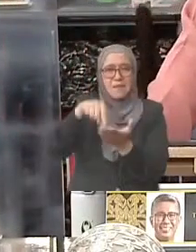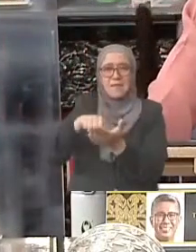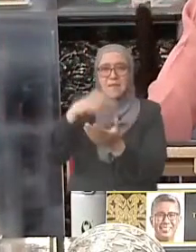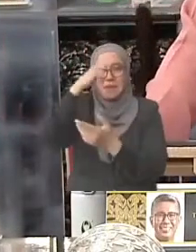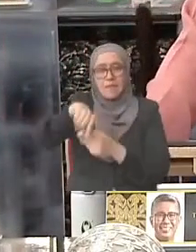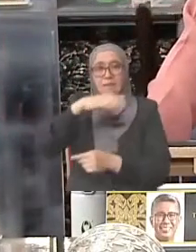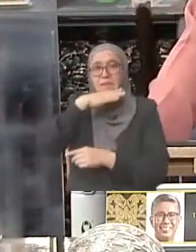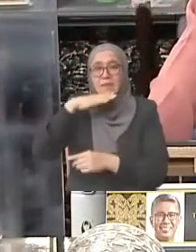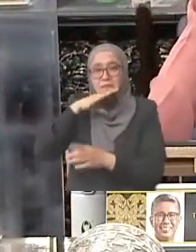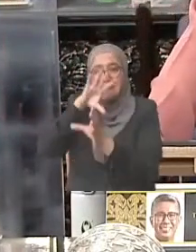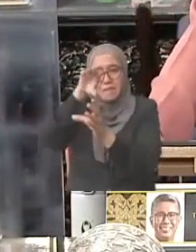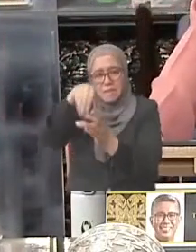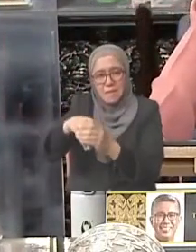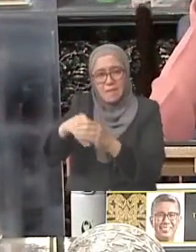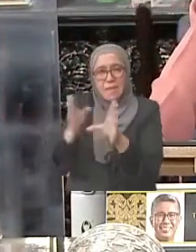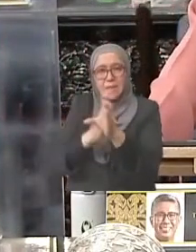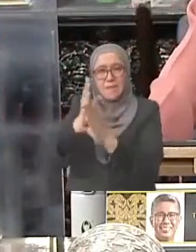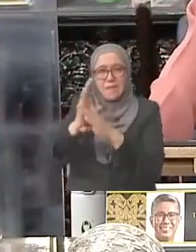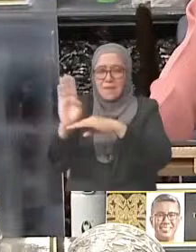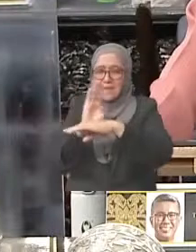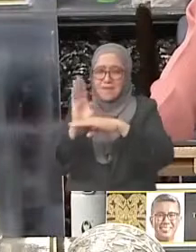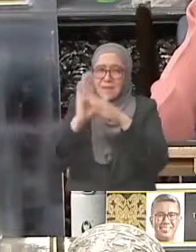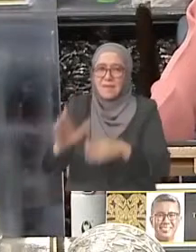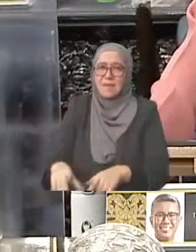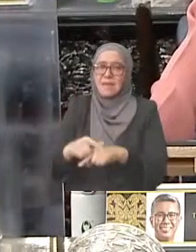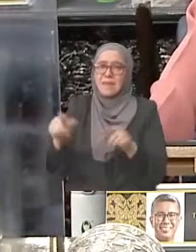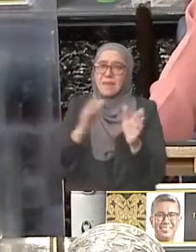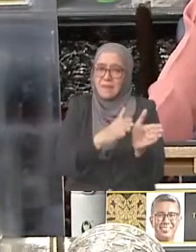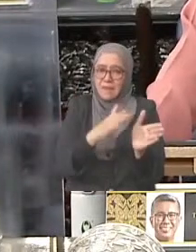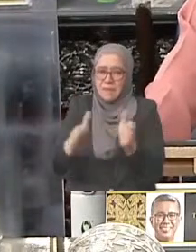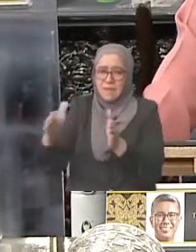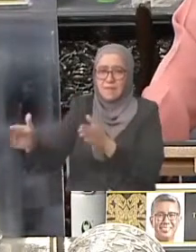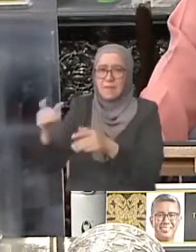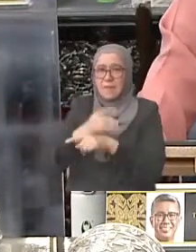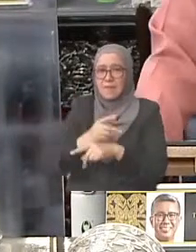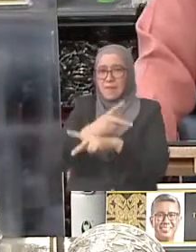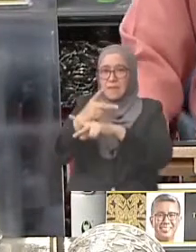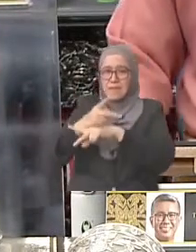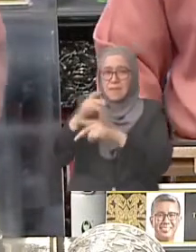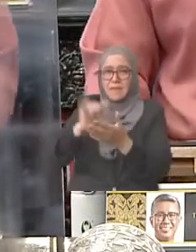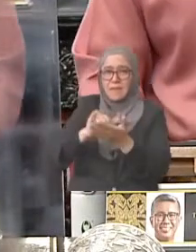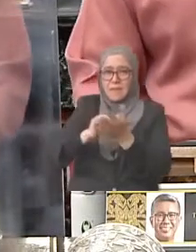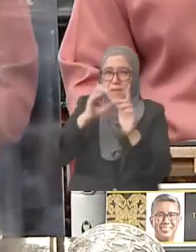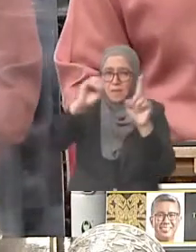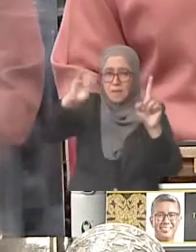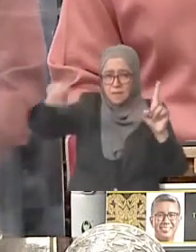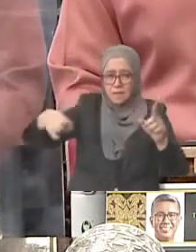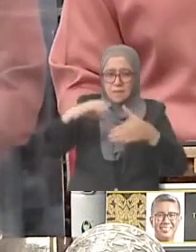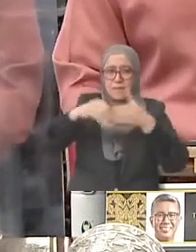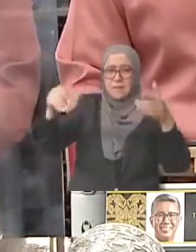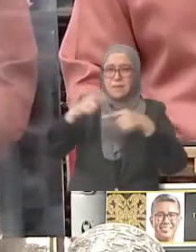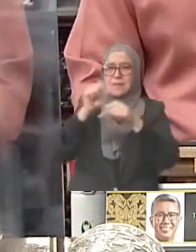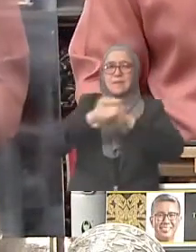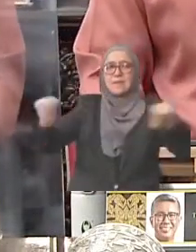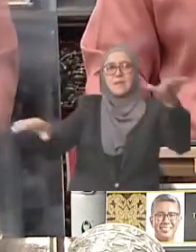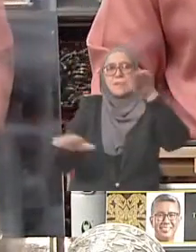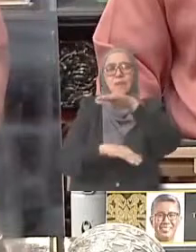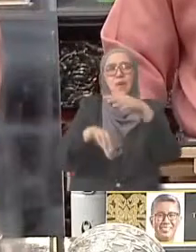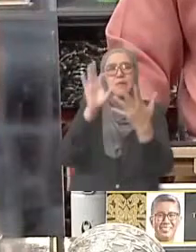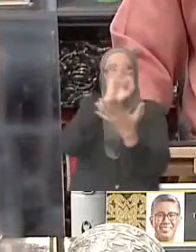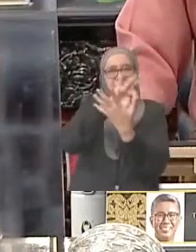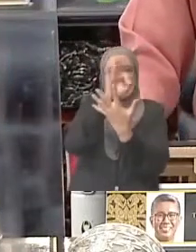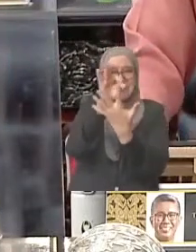mencuri bidang kesawan pula pelan pembiayaan sebanyak 150000000 Ringgit akan disediakan di bawah bank simpanan Nasional